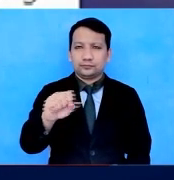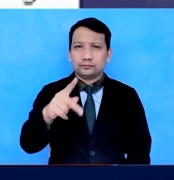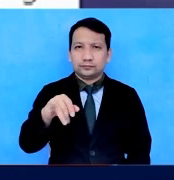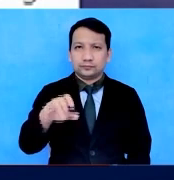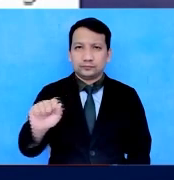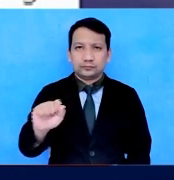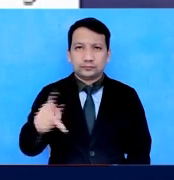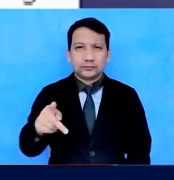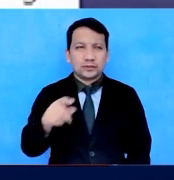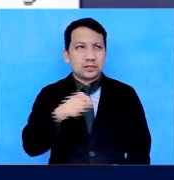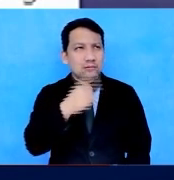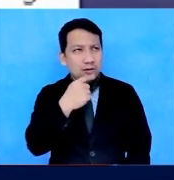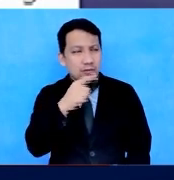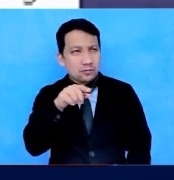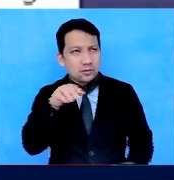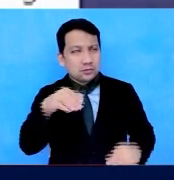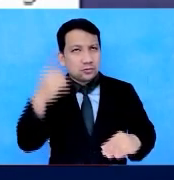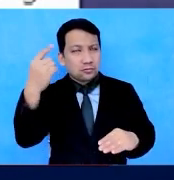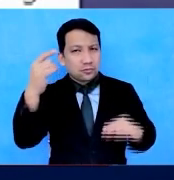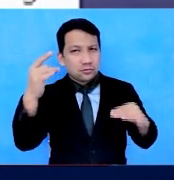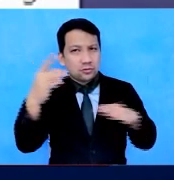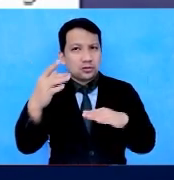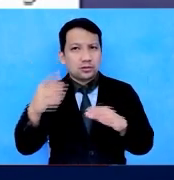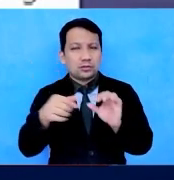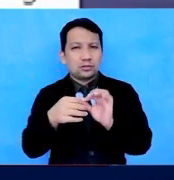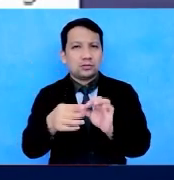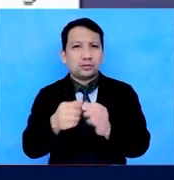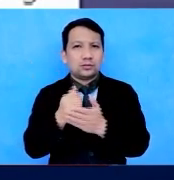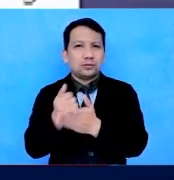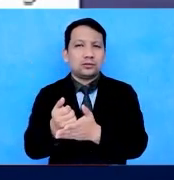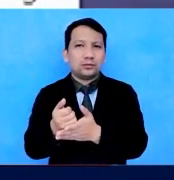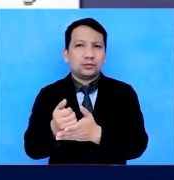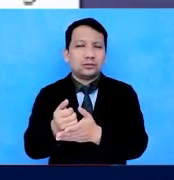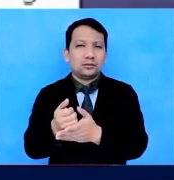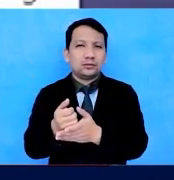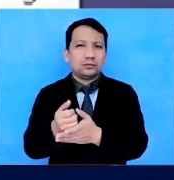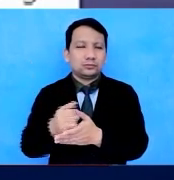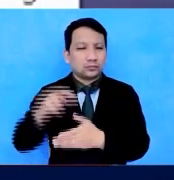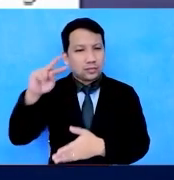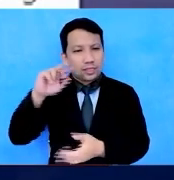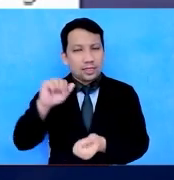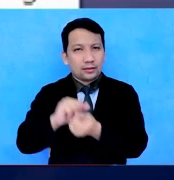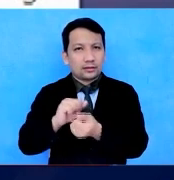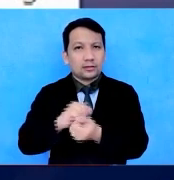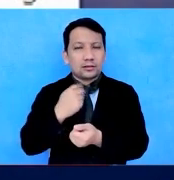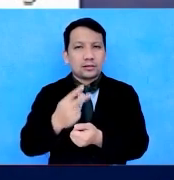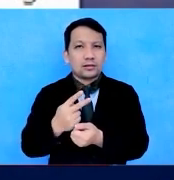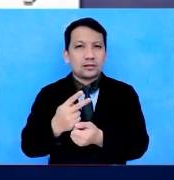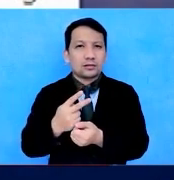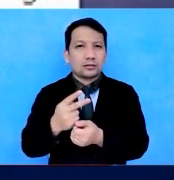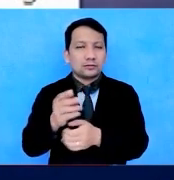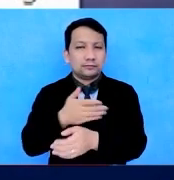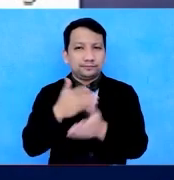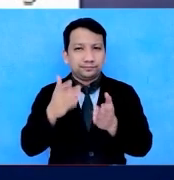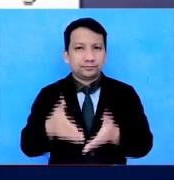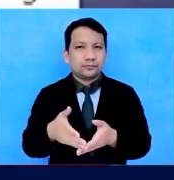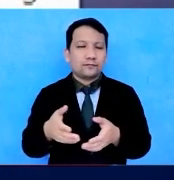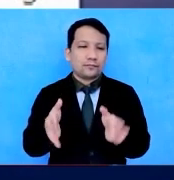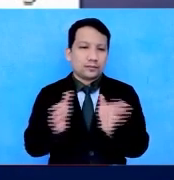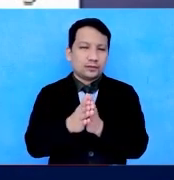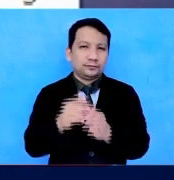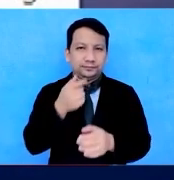sila. Para palusutin sila, inalok daw ng tour crew ang enforcer ng selfie kasama ang vocalist ng banda. Pumayag naman ang